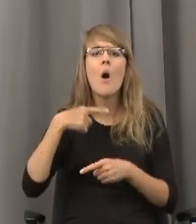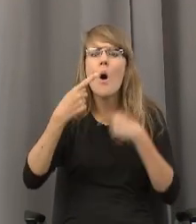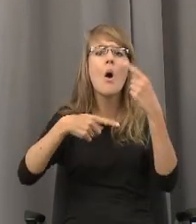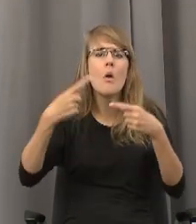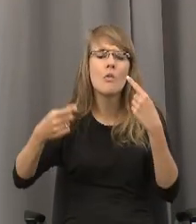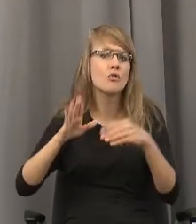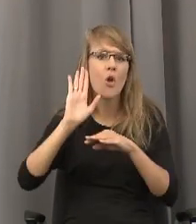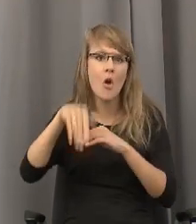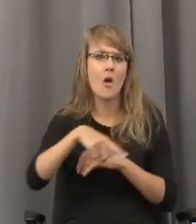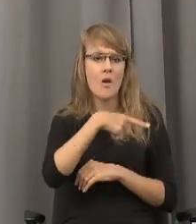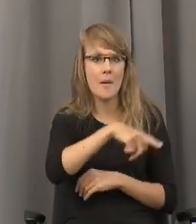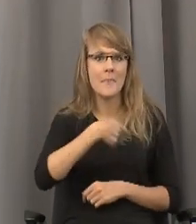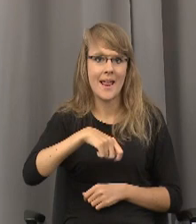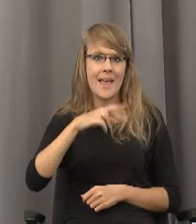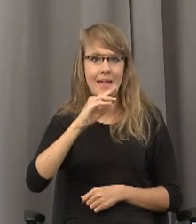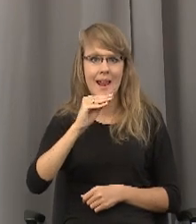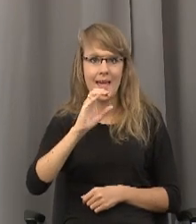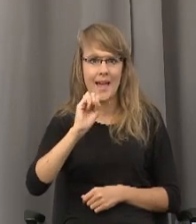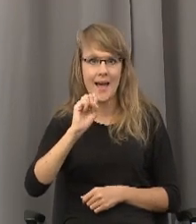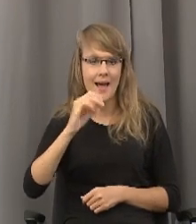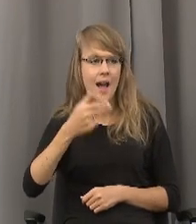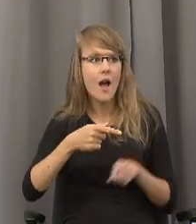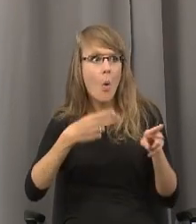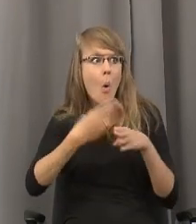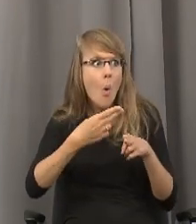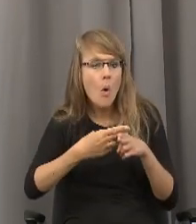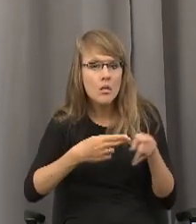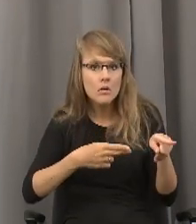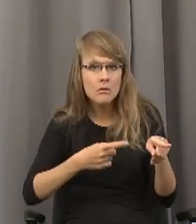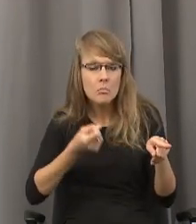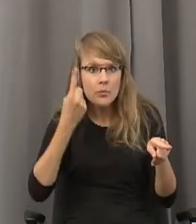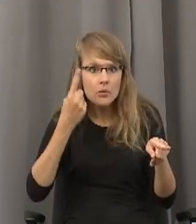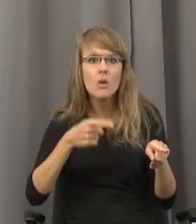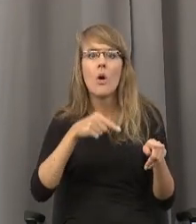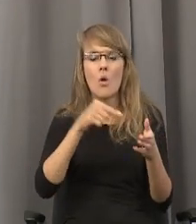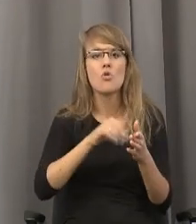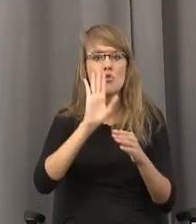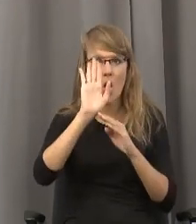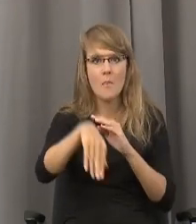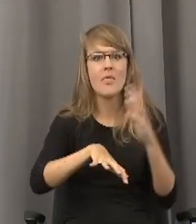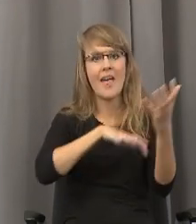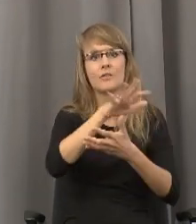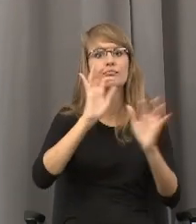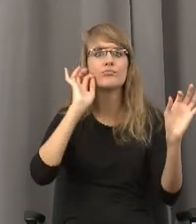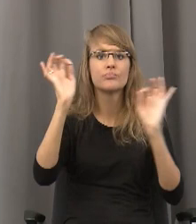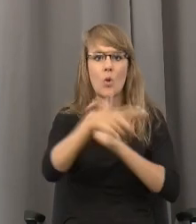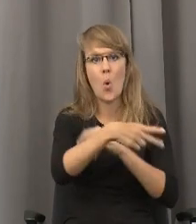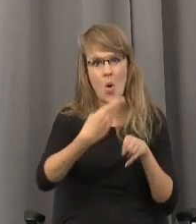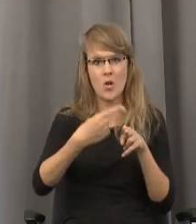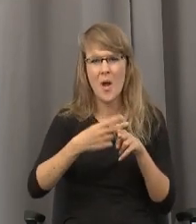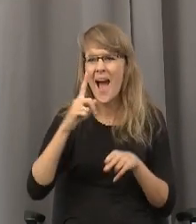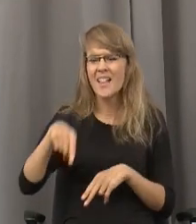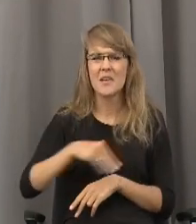Reagana. Wtedy zaczęło się głośno o tej chorobie na świecie. Ale u nas to było dalej